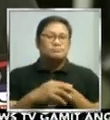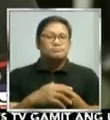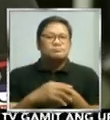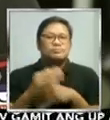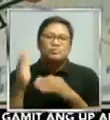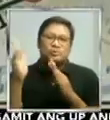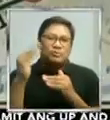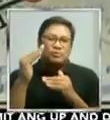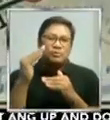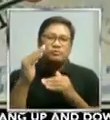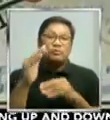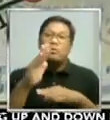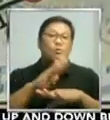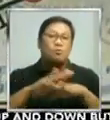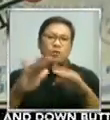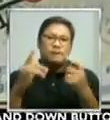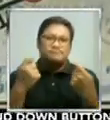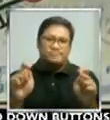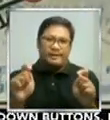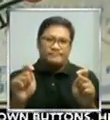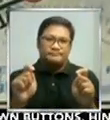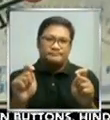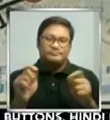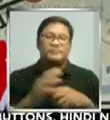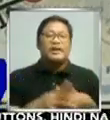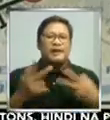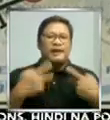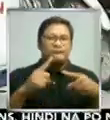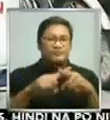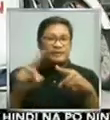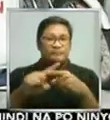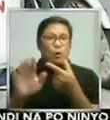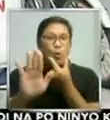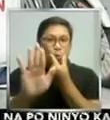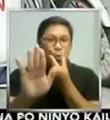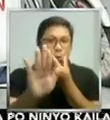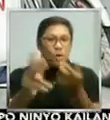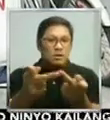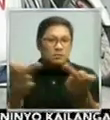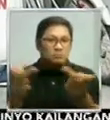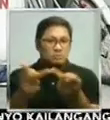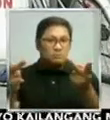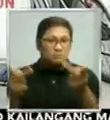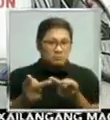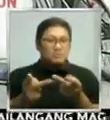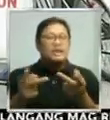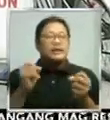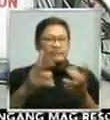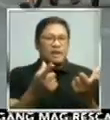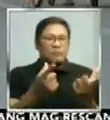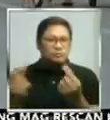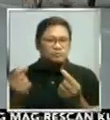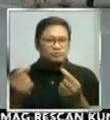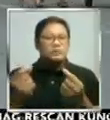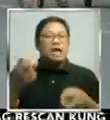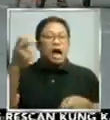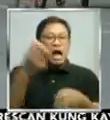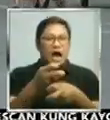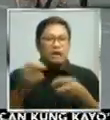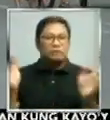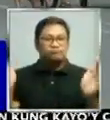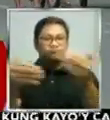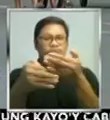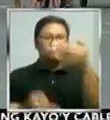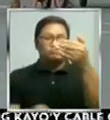Sana hindi nila subukan. 12 major checkpoints ang itatayo sa Tondo kapag napatupad na ang lockdown.